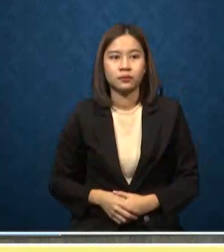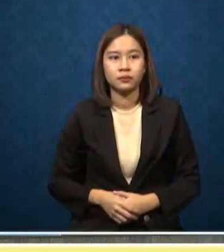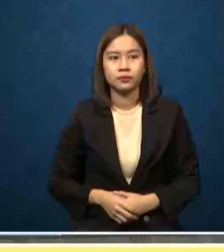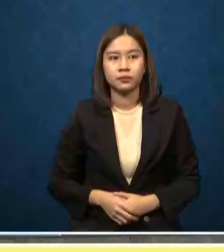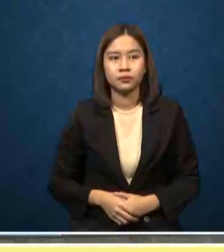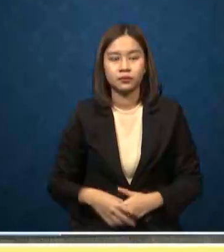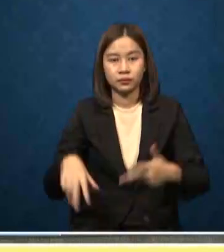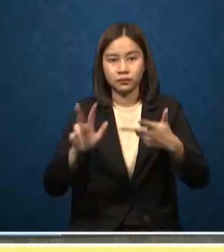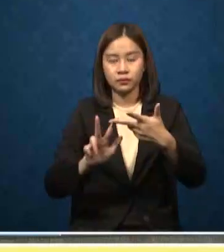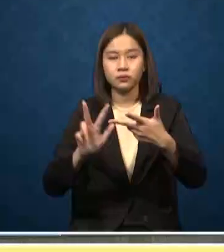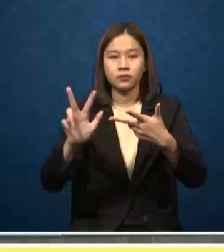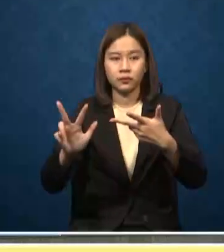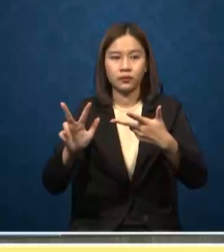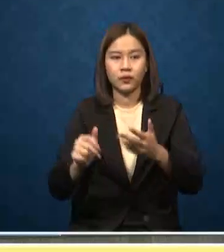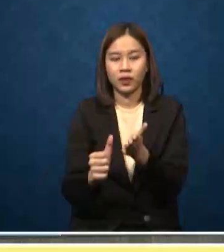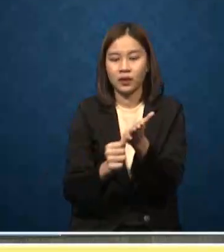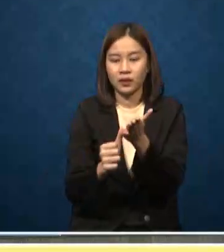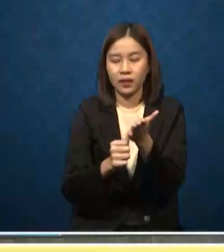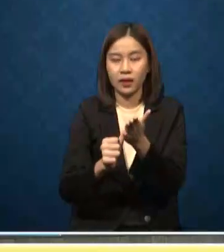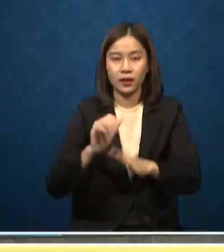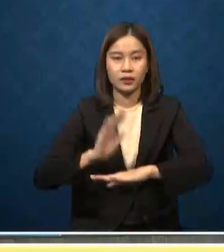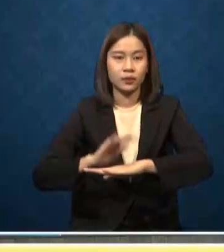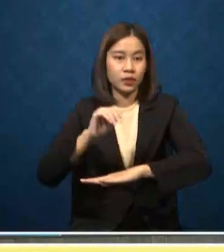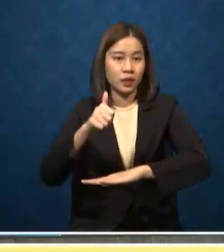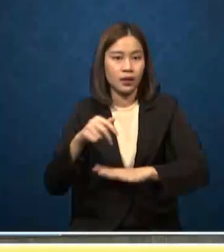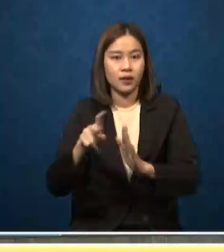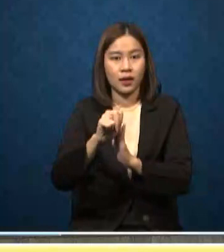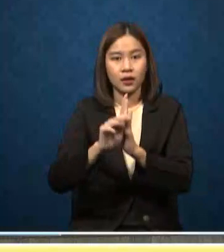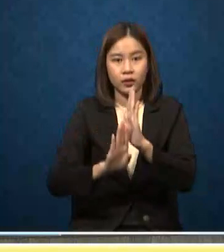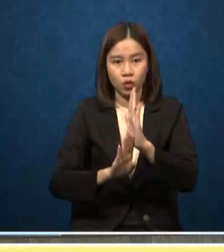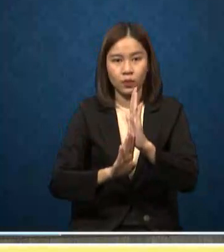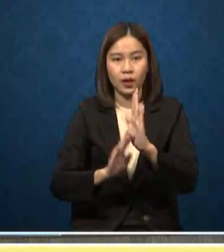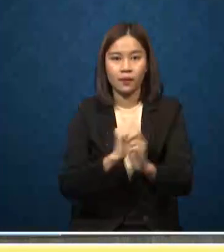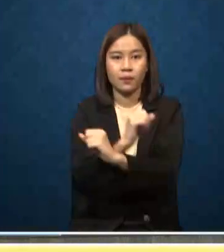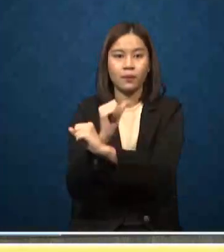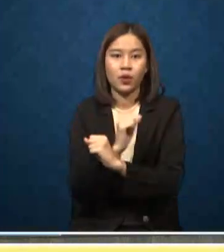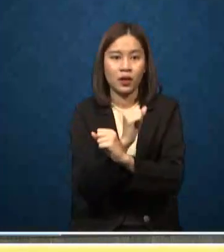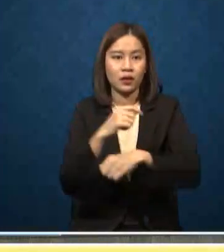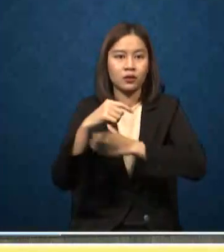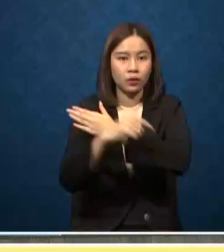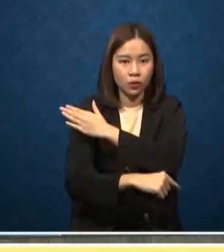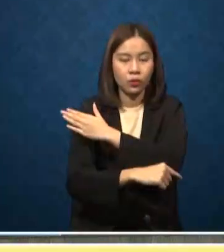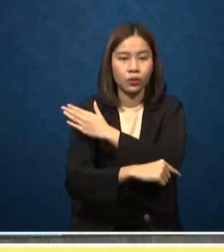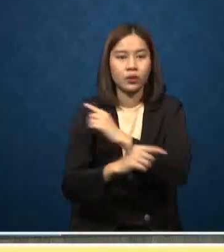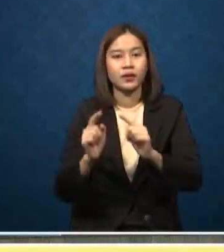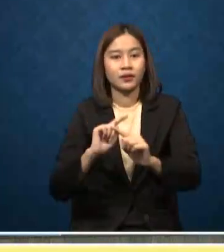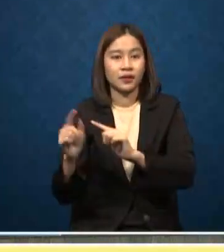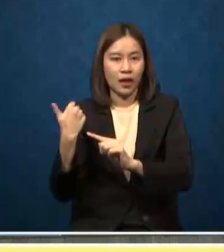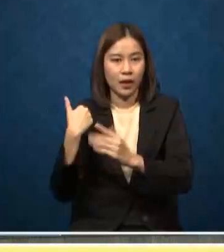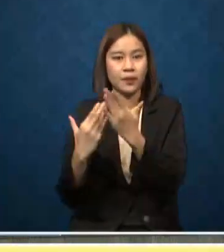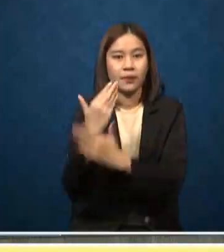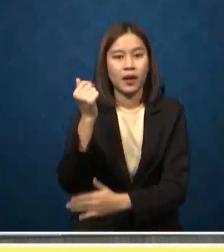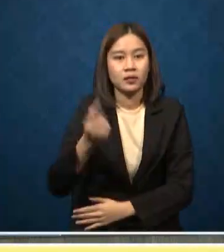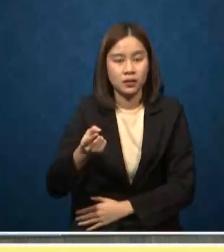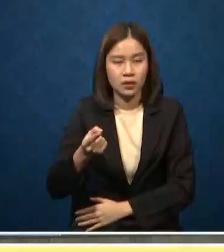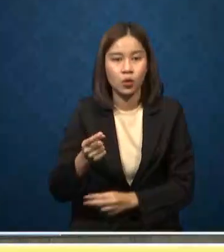ประการที่3การปรับปรุงความสามารถการนำนโยบายการต่อต้านการทุจริตให้เกิดผลโดย